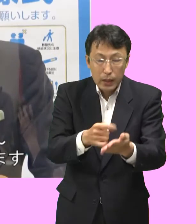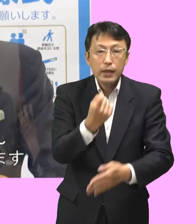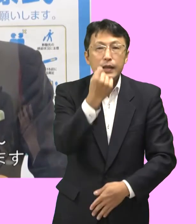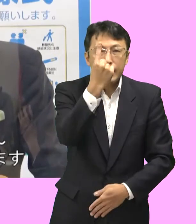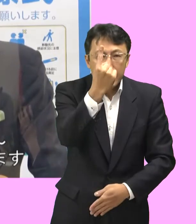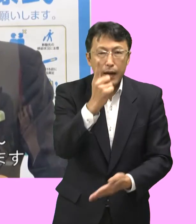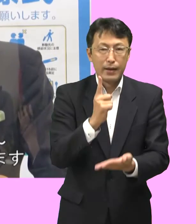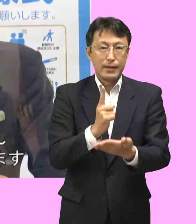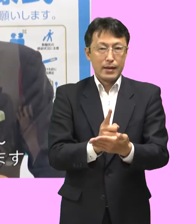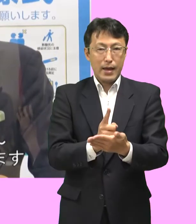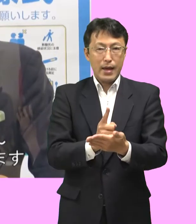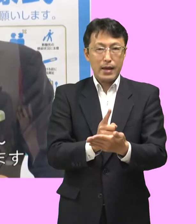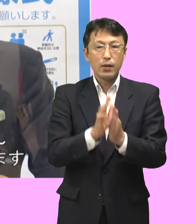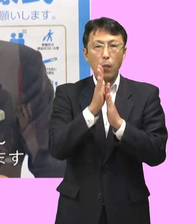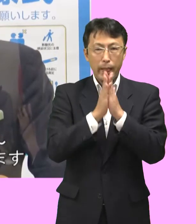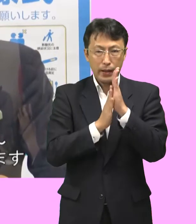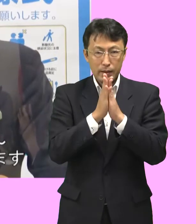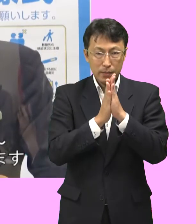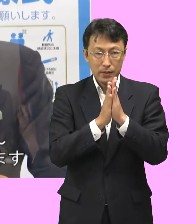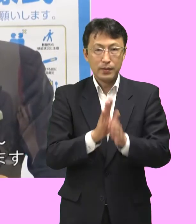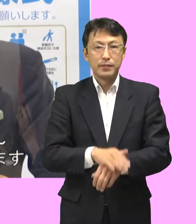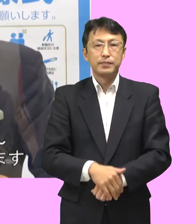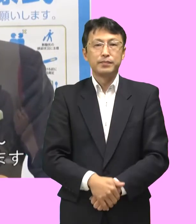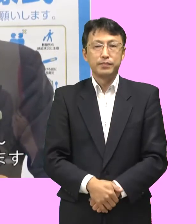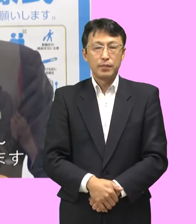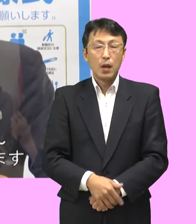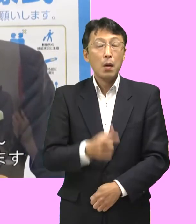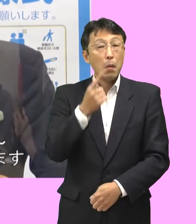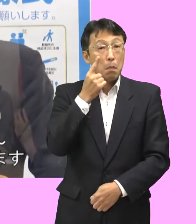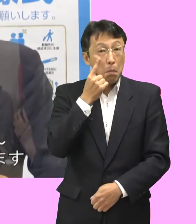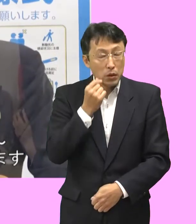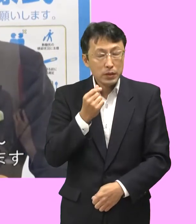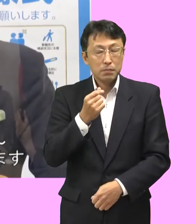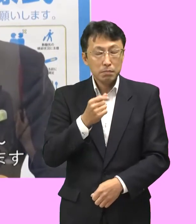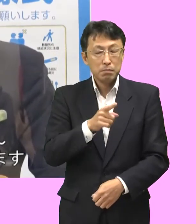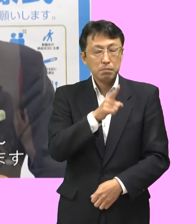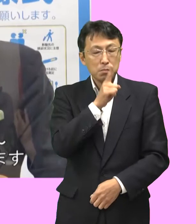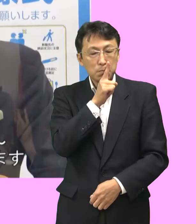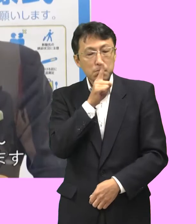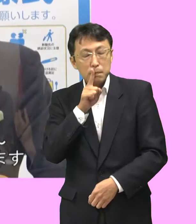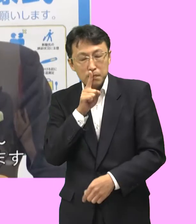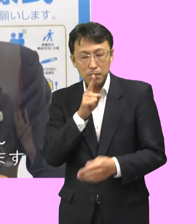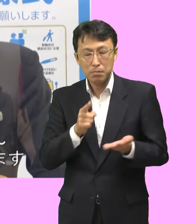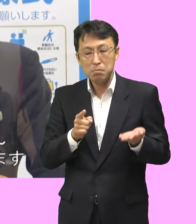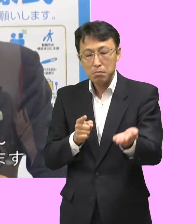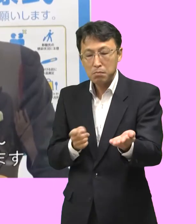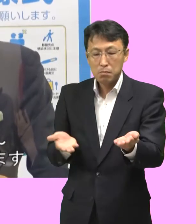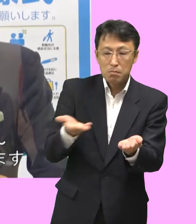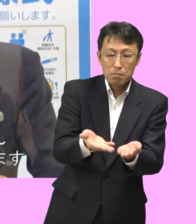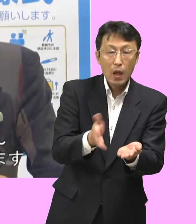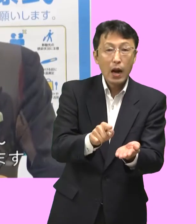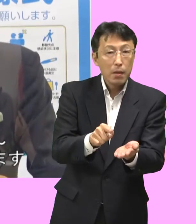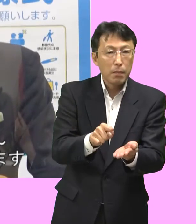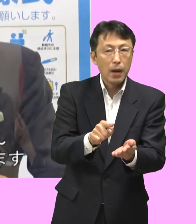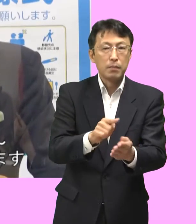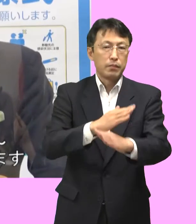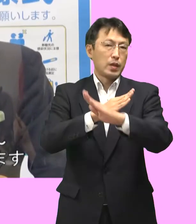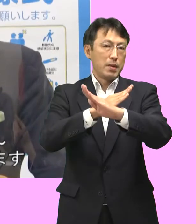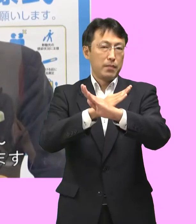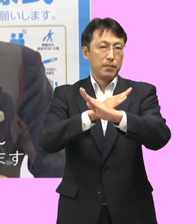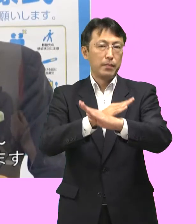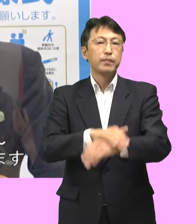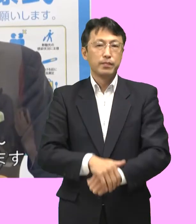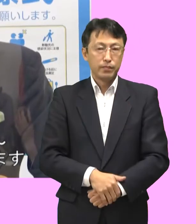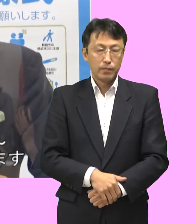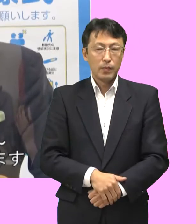ます。まあ、重複してお申し込んでいただいた場合はそれは無効になりますので、ご注意いただきたいと思いますが、お一人1